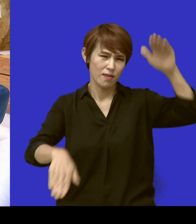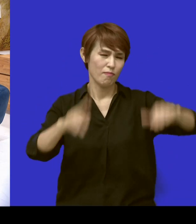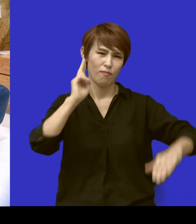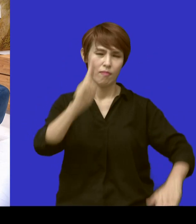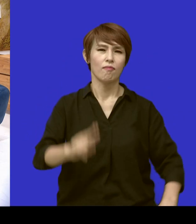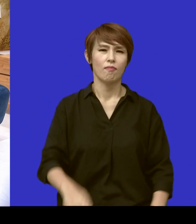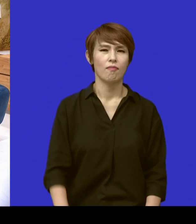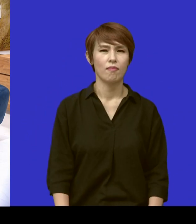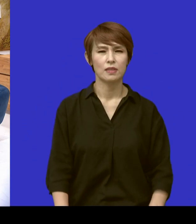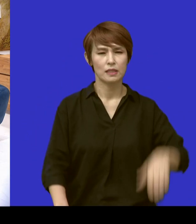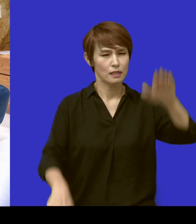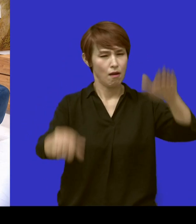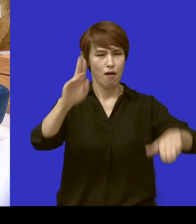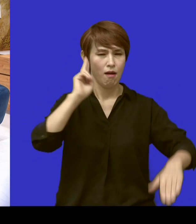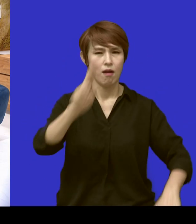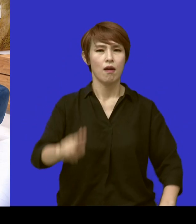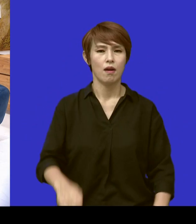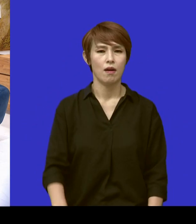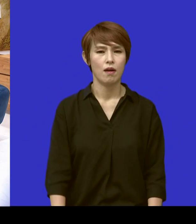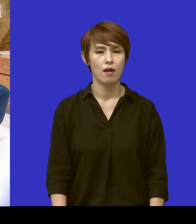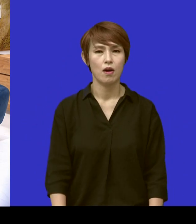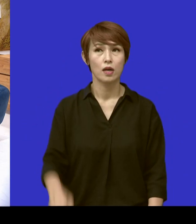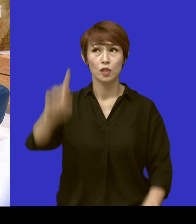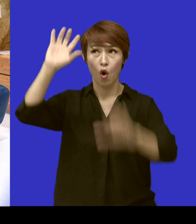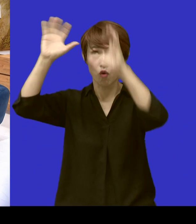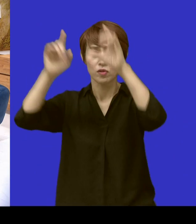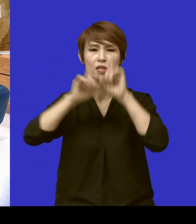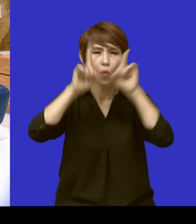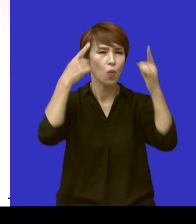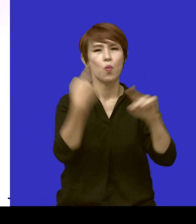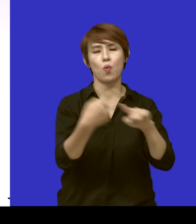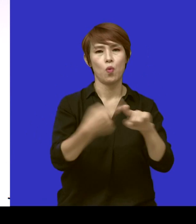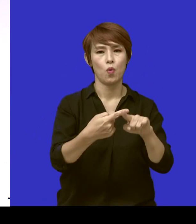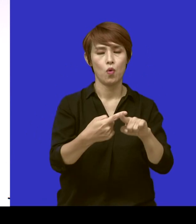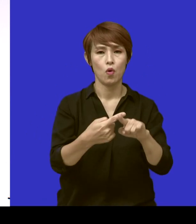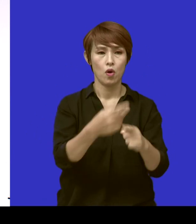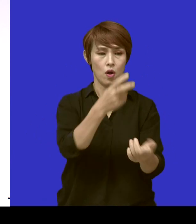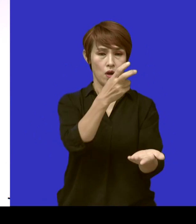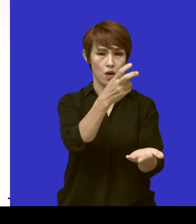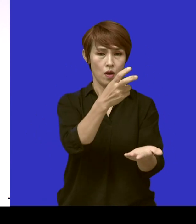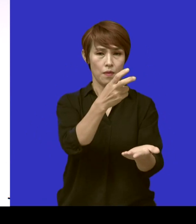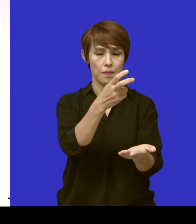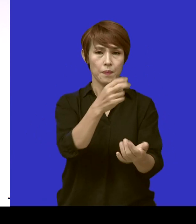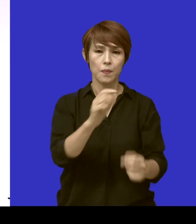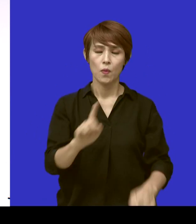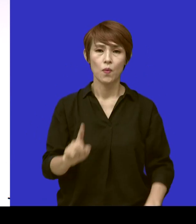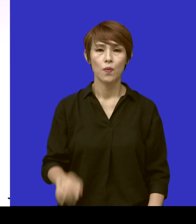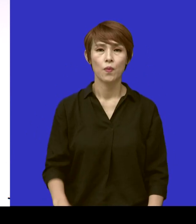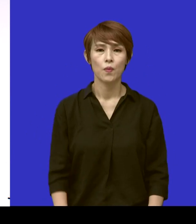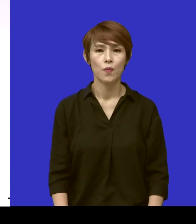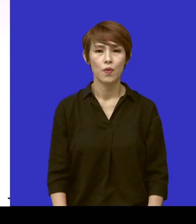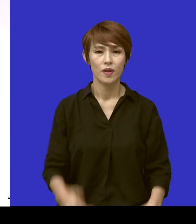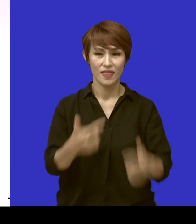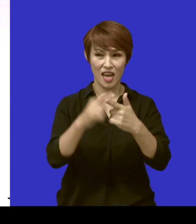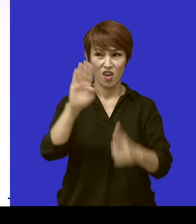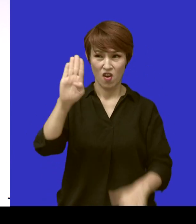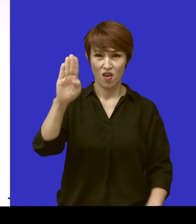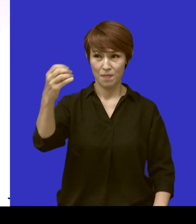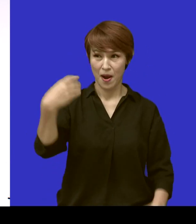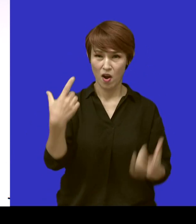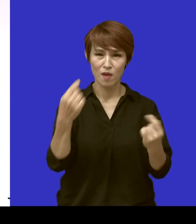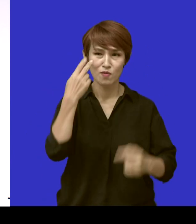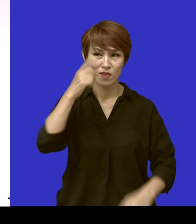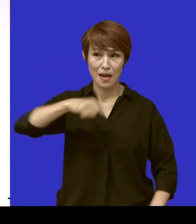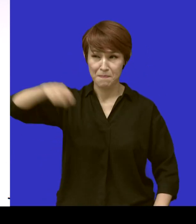지옥 차이만큼 그 갭이 굉장히 큰데 법이 있는 그러니까 아까 태경 씨가 네.